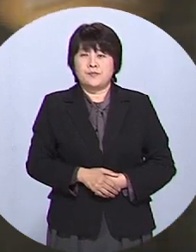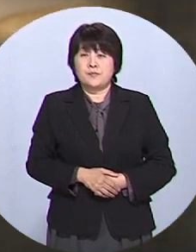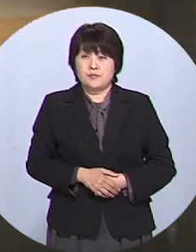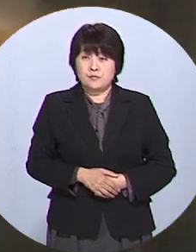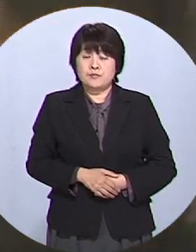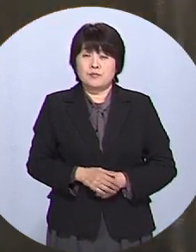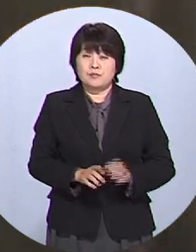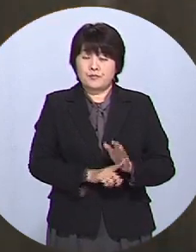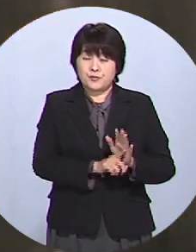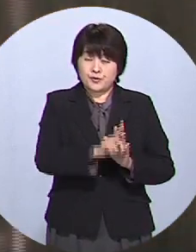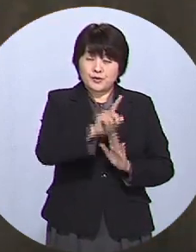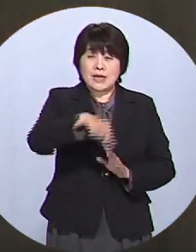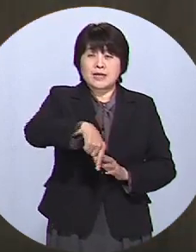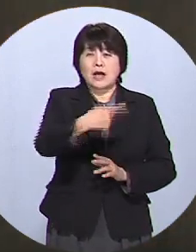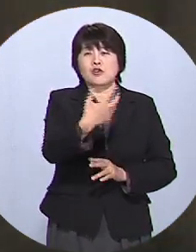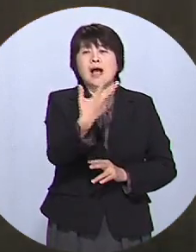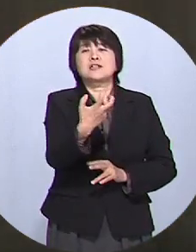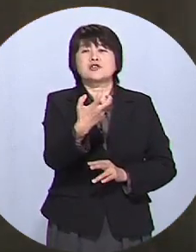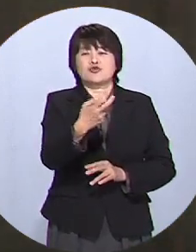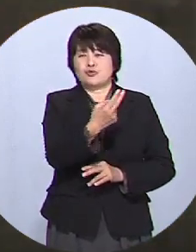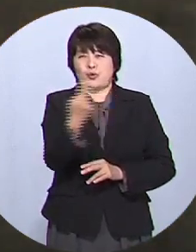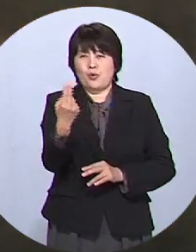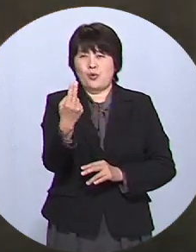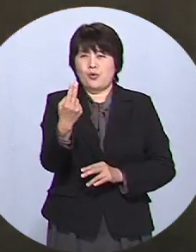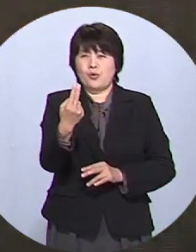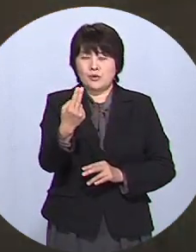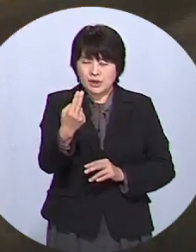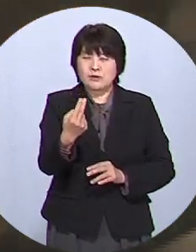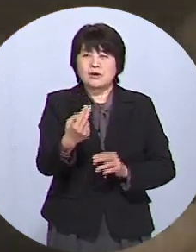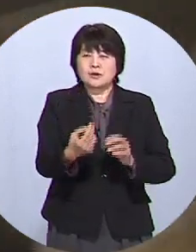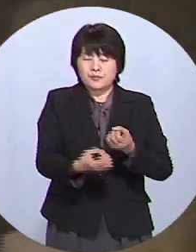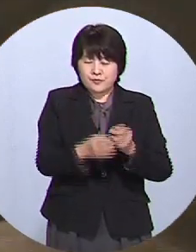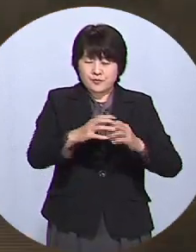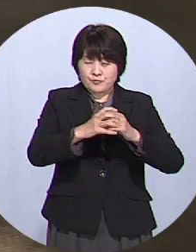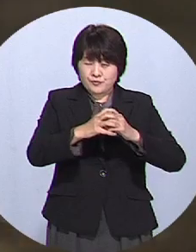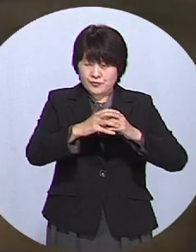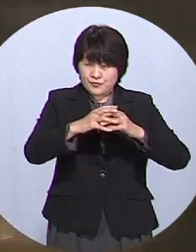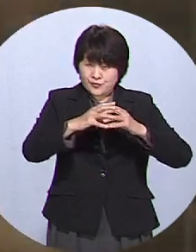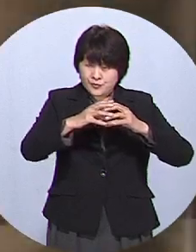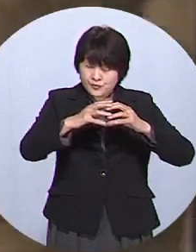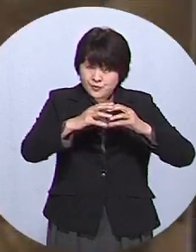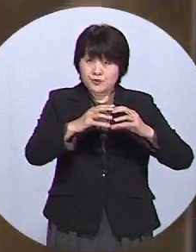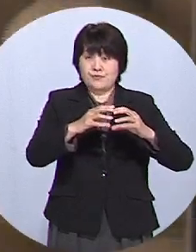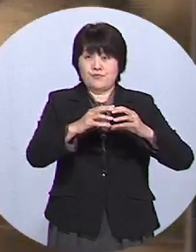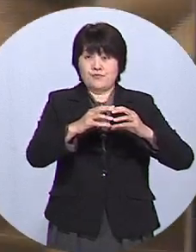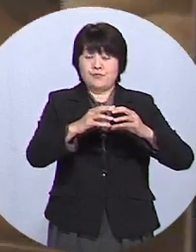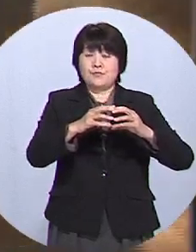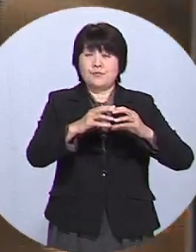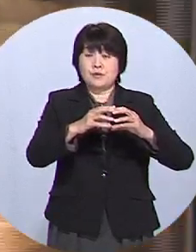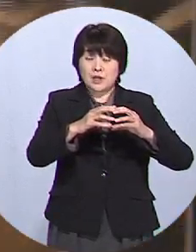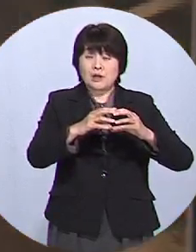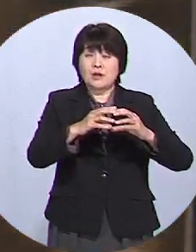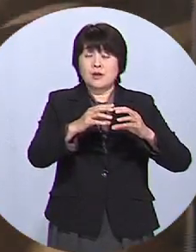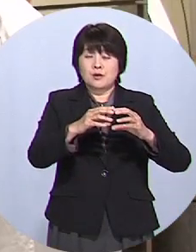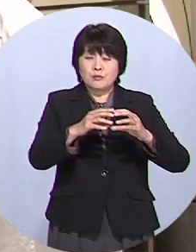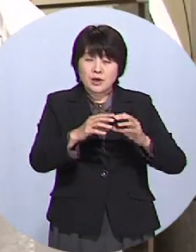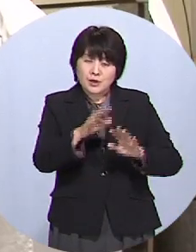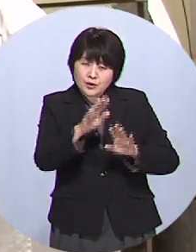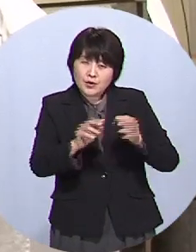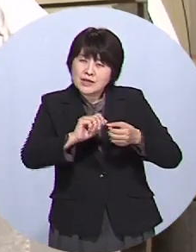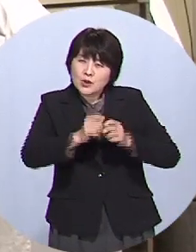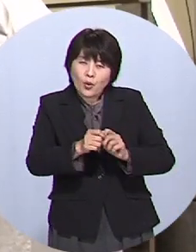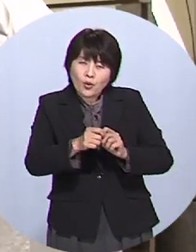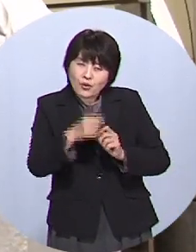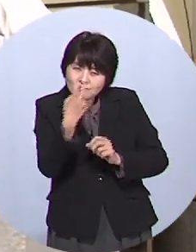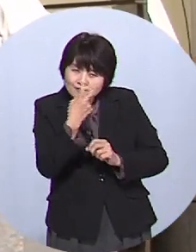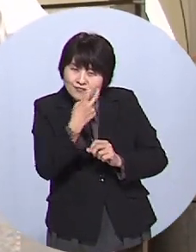180度でおよそ35分焼くと生地が膨らみます。その後焼き色の様子を